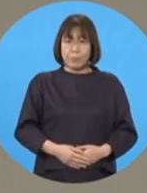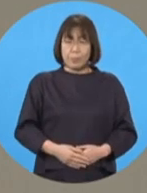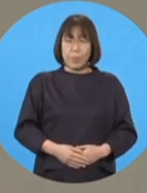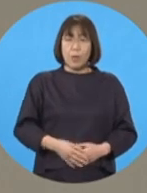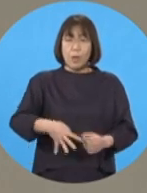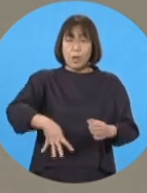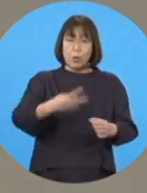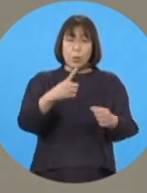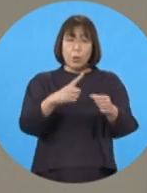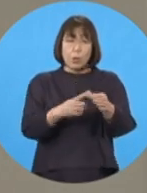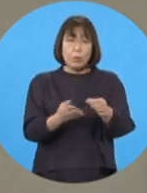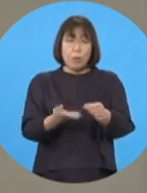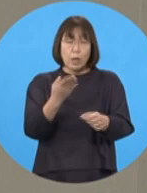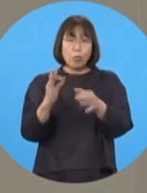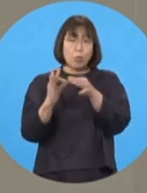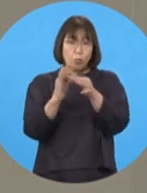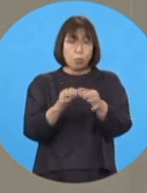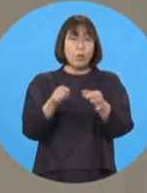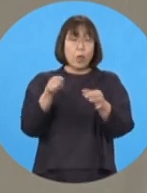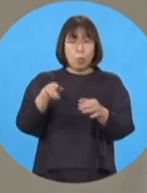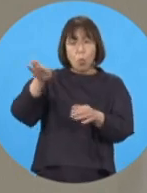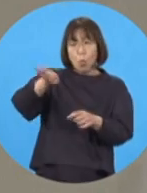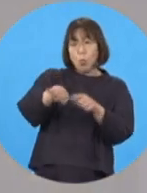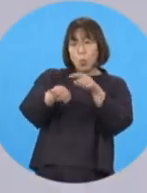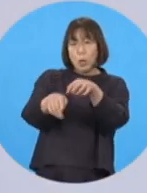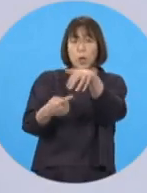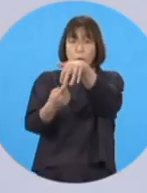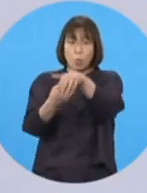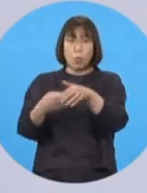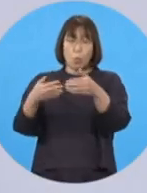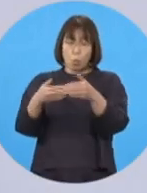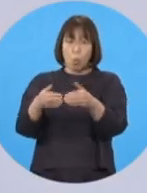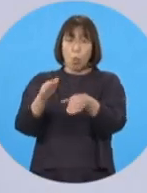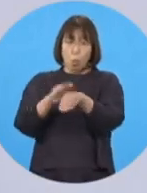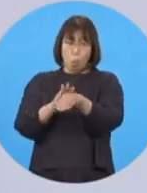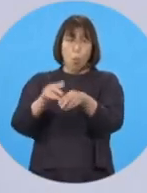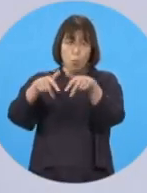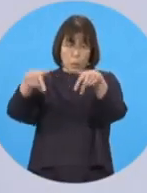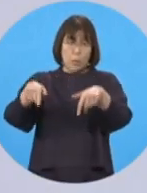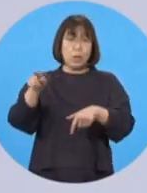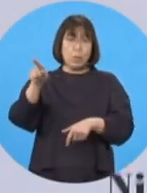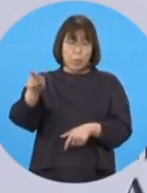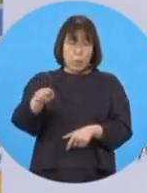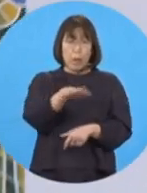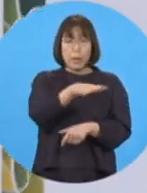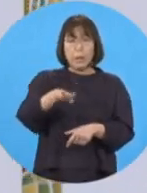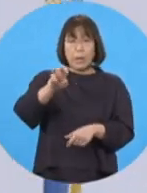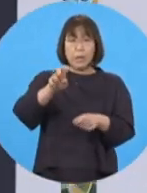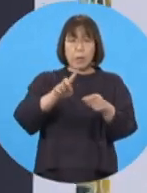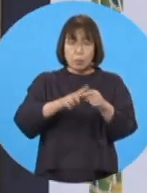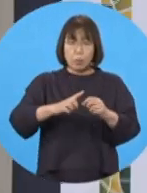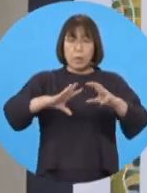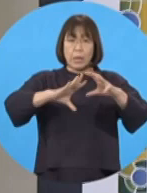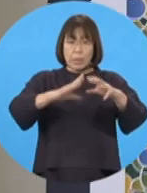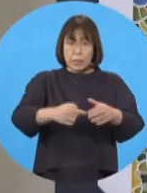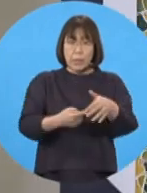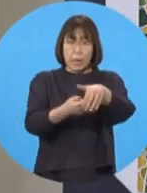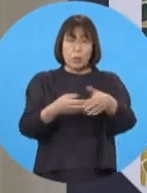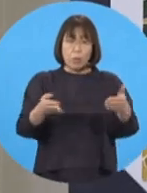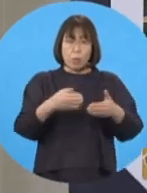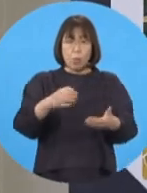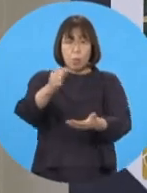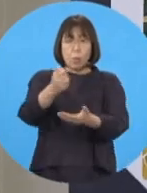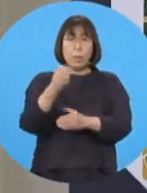400年以上続けられてきたこの傾斜地農耕システムが平成30年世界農業遺産に認定され